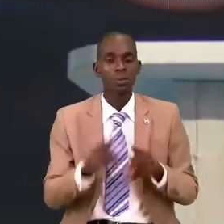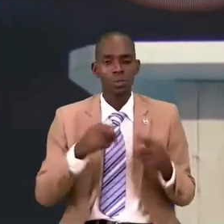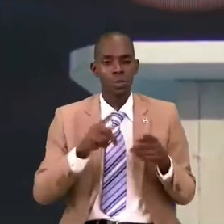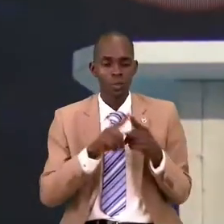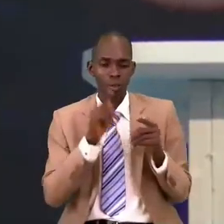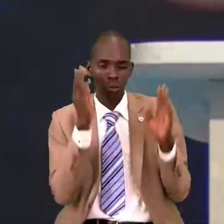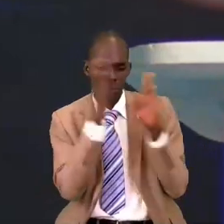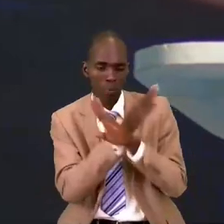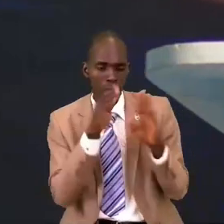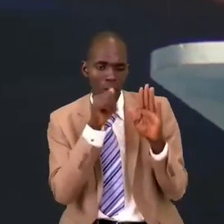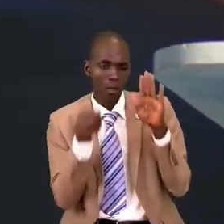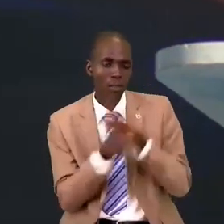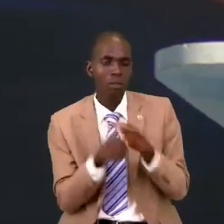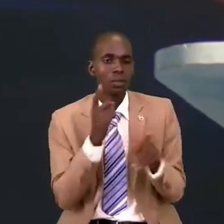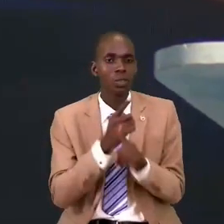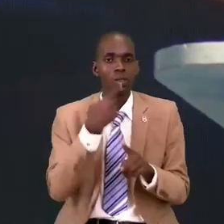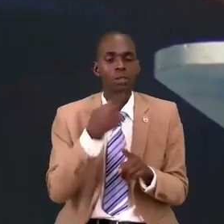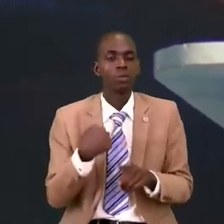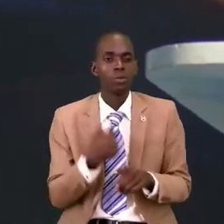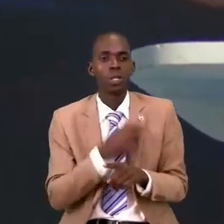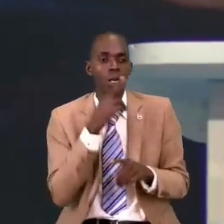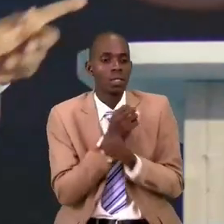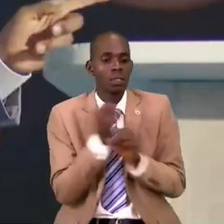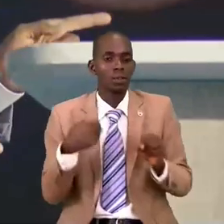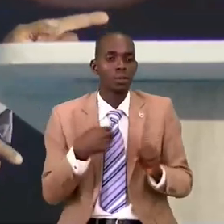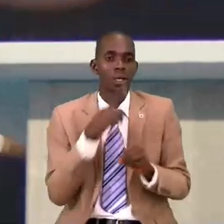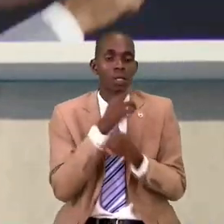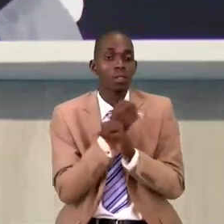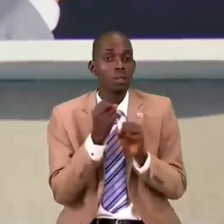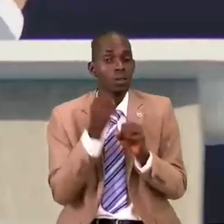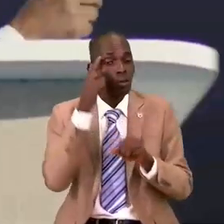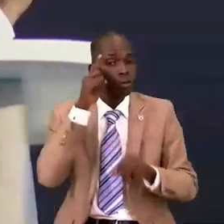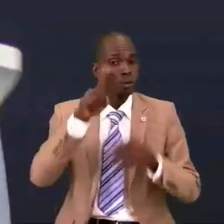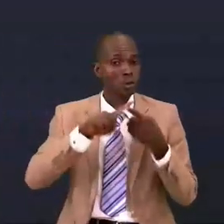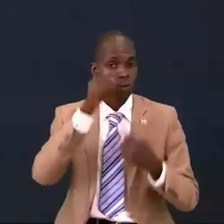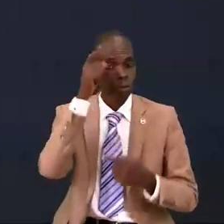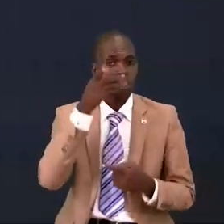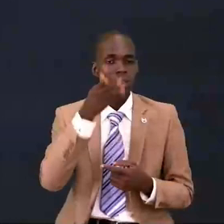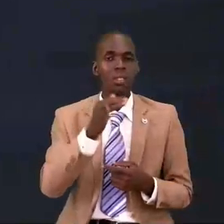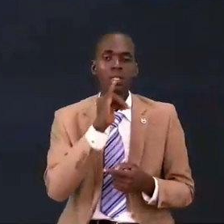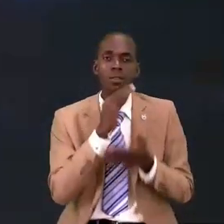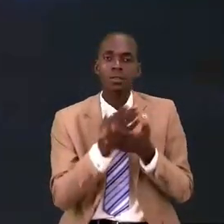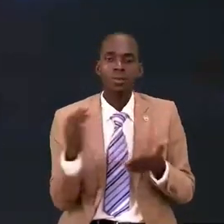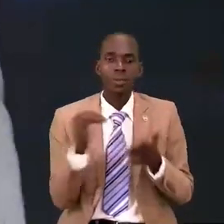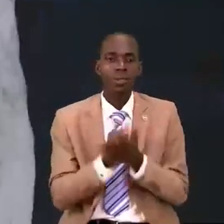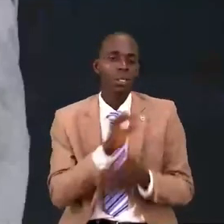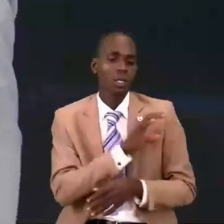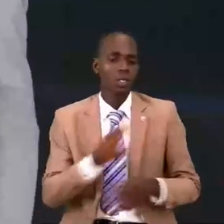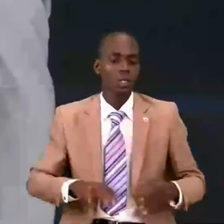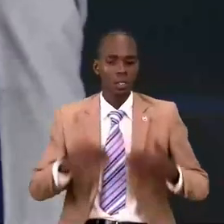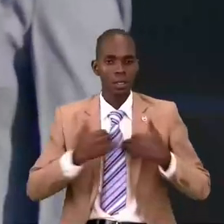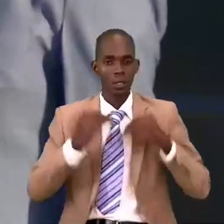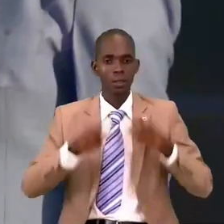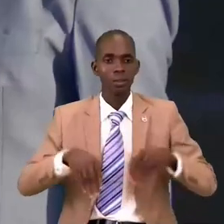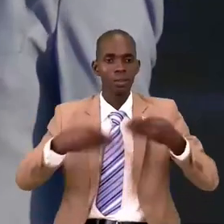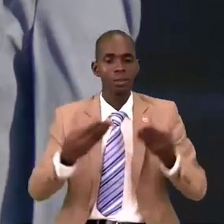qu'il y a quelque chose que Christ a pourvu sur la croix du calvaire. Le salut, c'est vrai, mais la